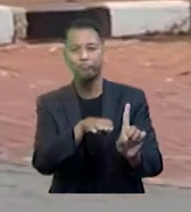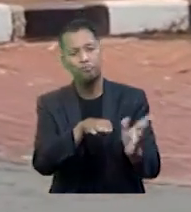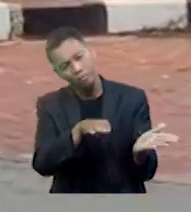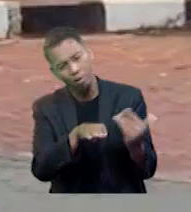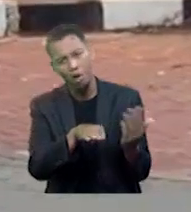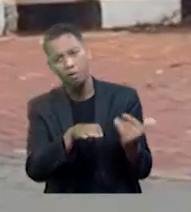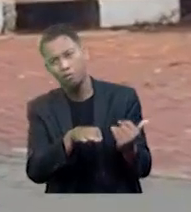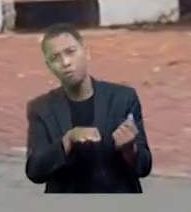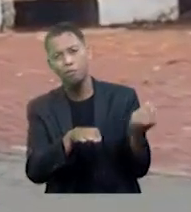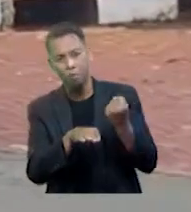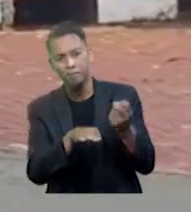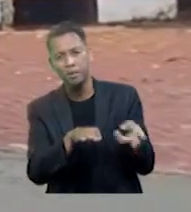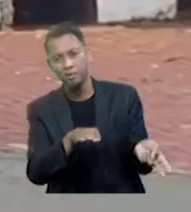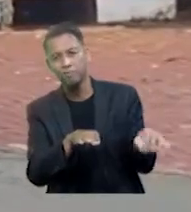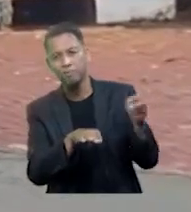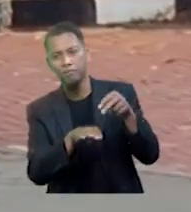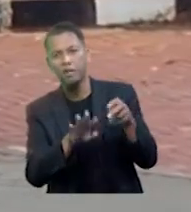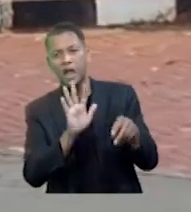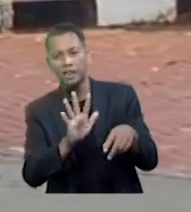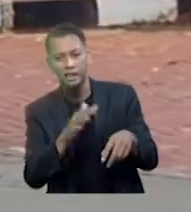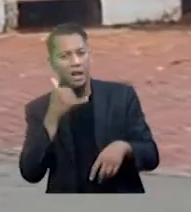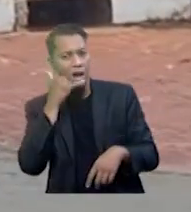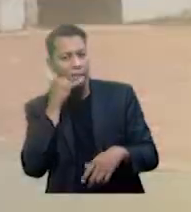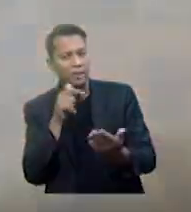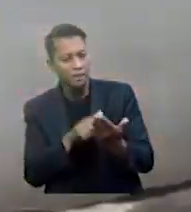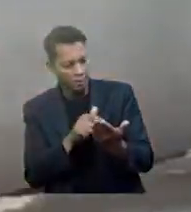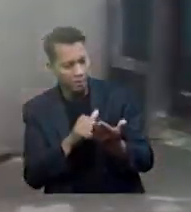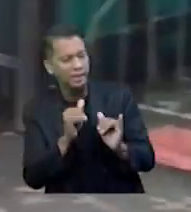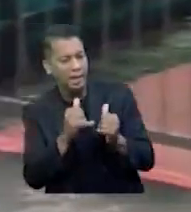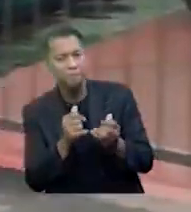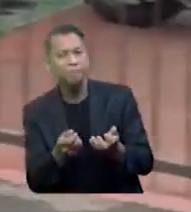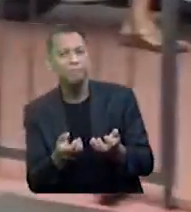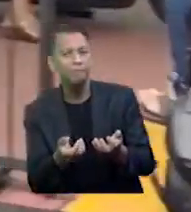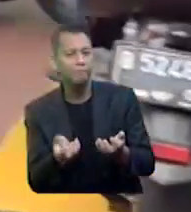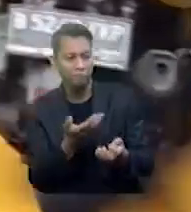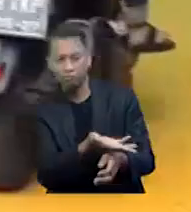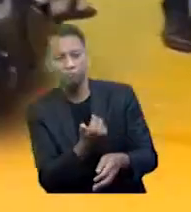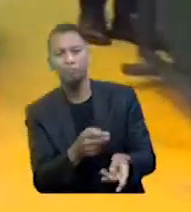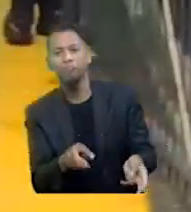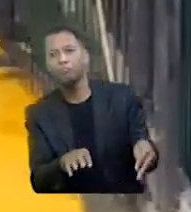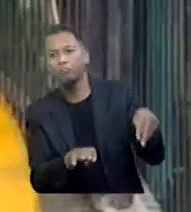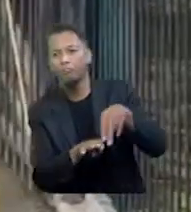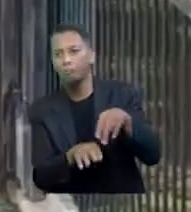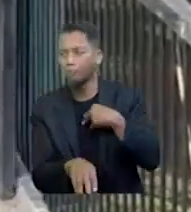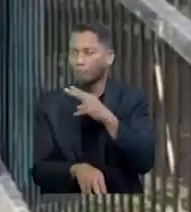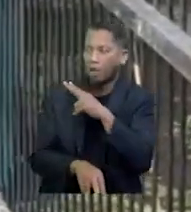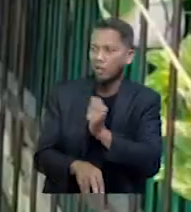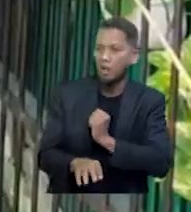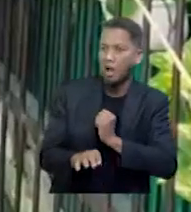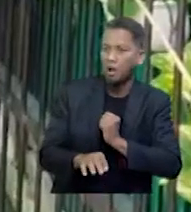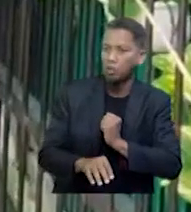dan mengiming-imingi korban untuk bermain game dalam ponsel milik pelaku. Korban yang takut dan panik langsung melarikan